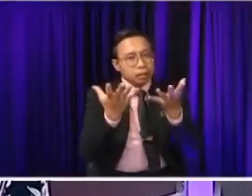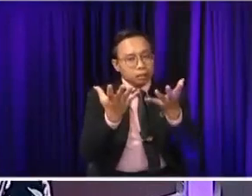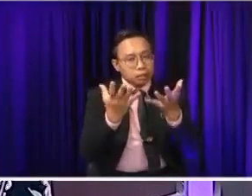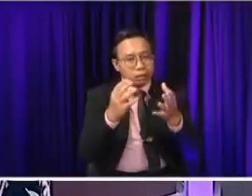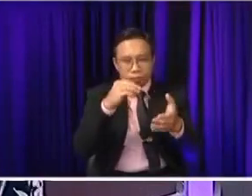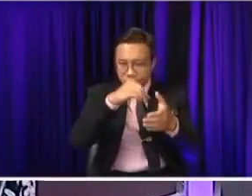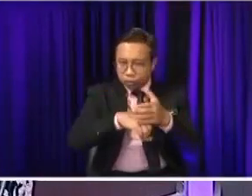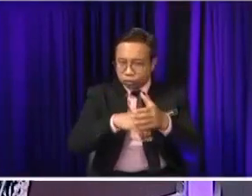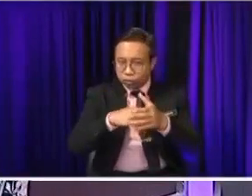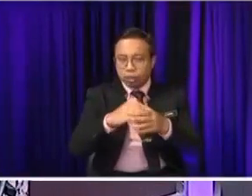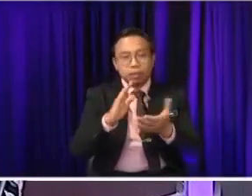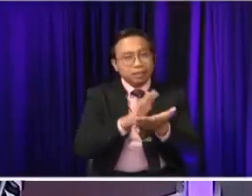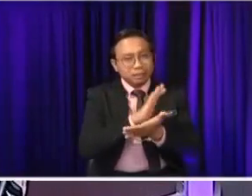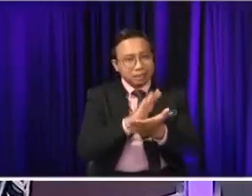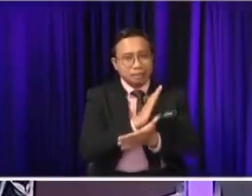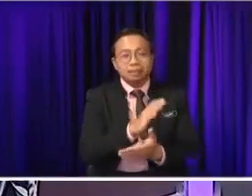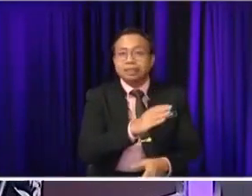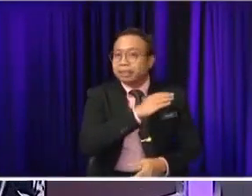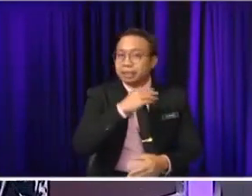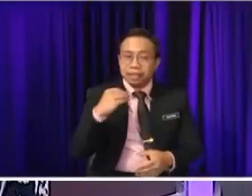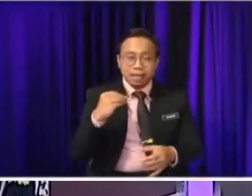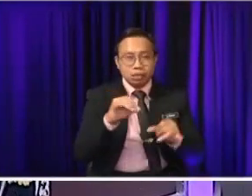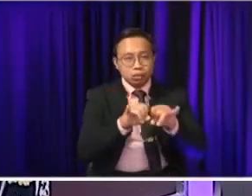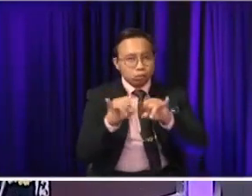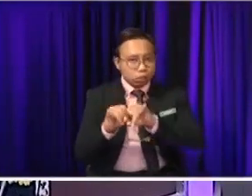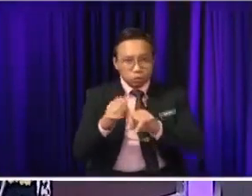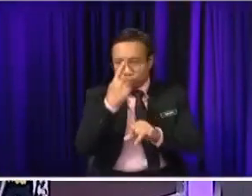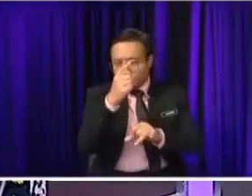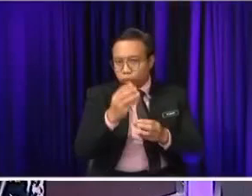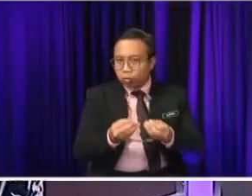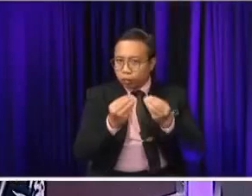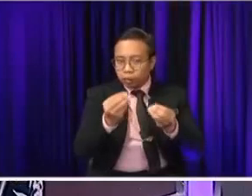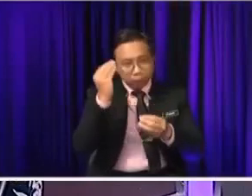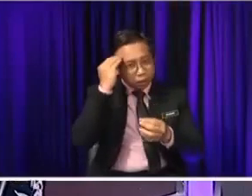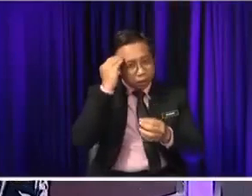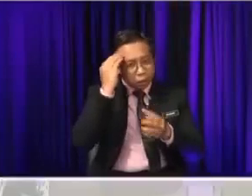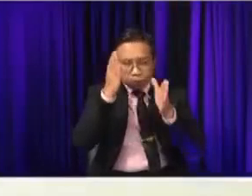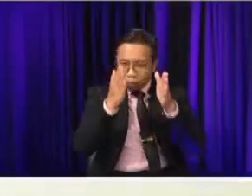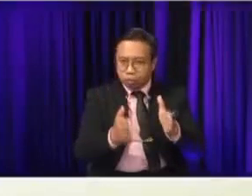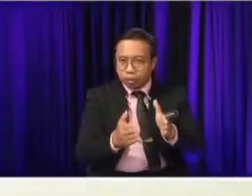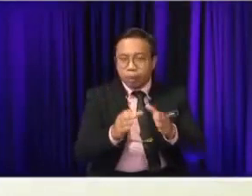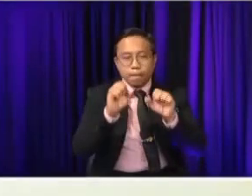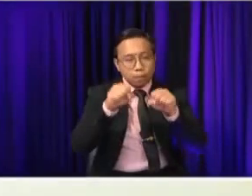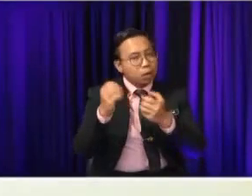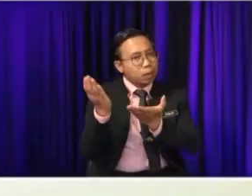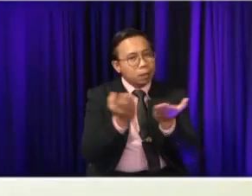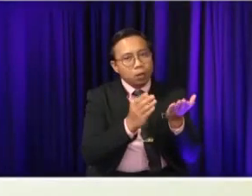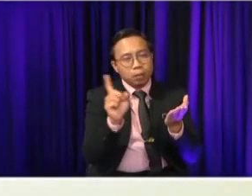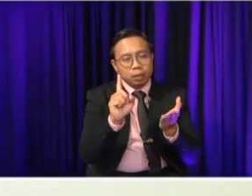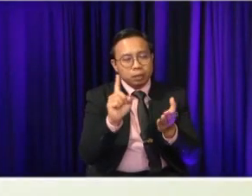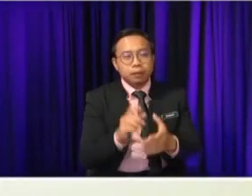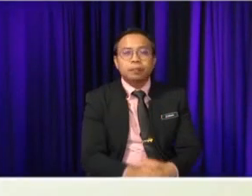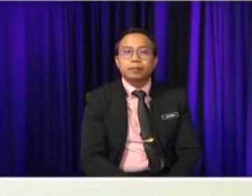dimasukkan di dalam kertas dan juga untuk bagi tahu kepada pengguna kita boleh bawa kemana-mana